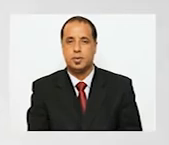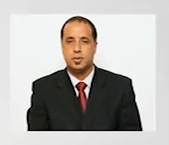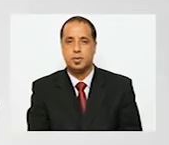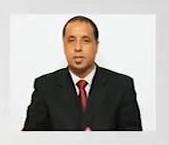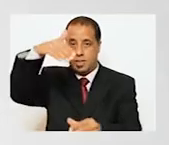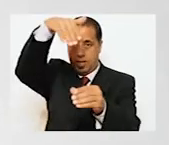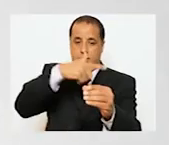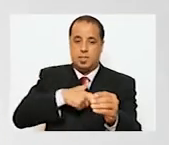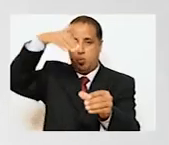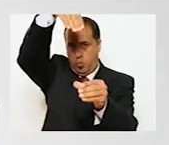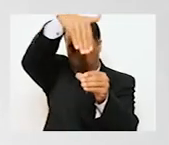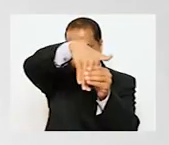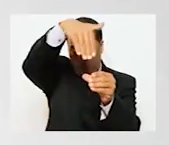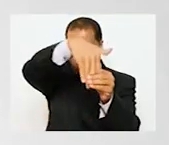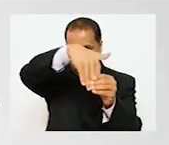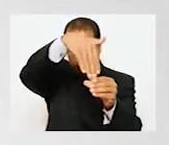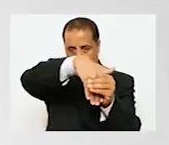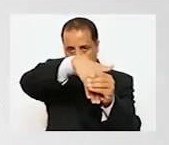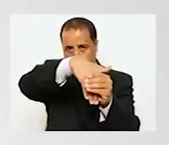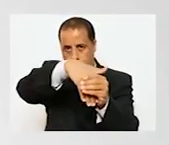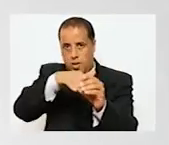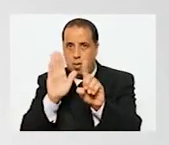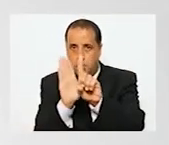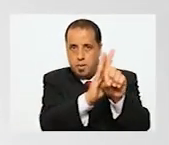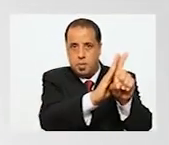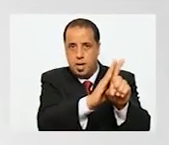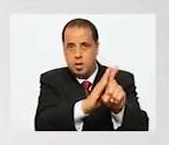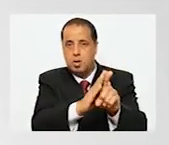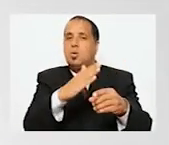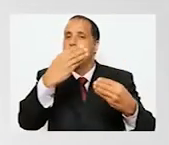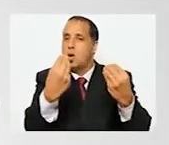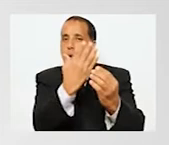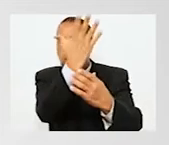لازم نسجله باش نساهمه كلنا في بناء مستقبل لينا ولأولادنا،